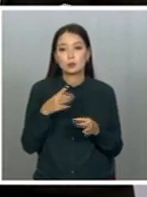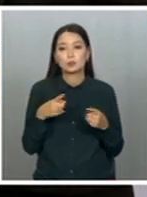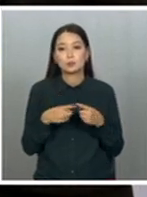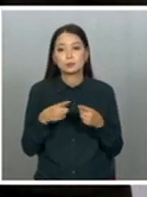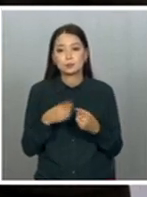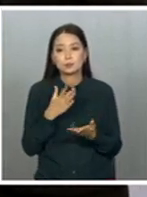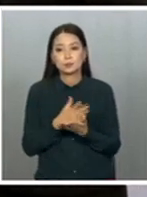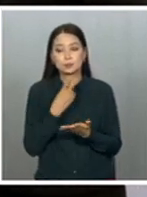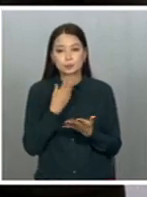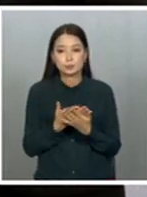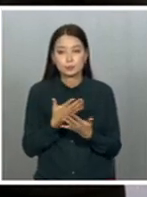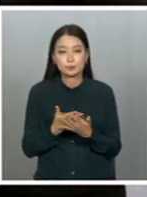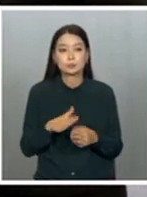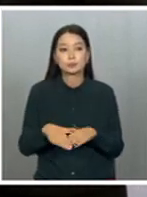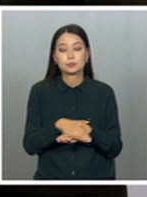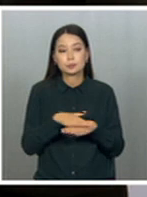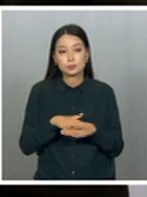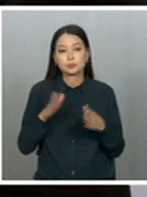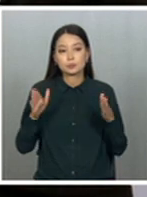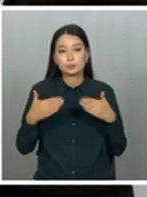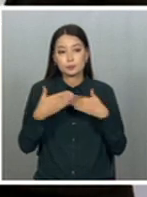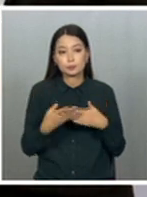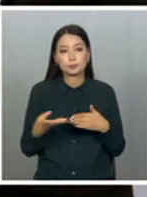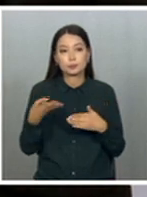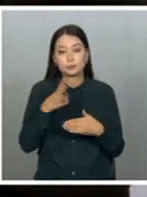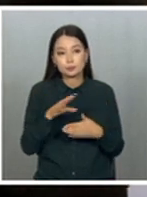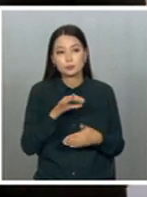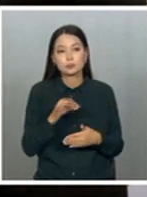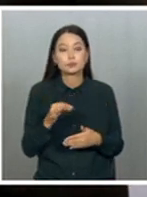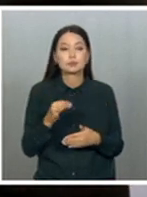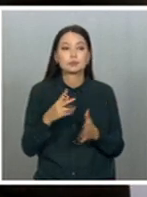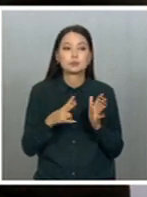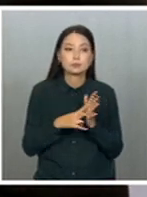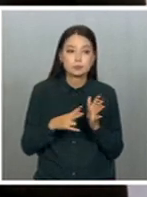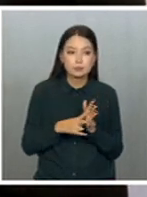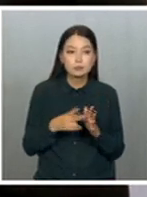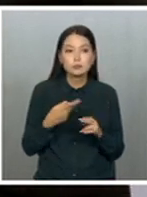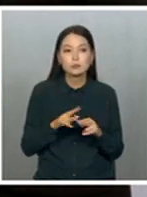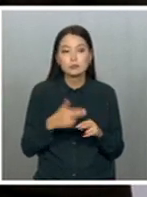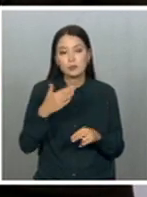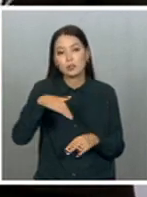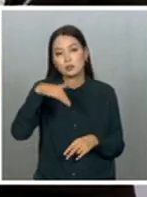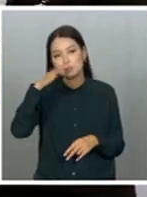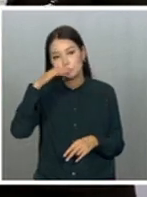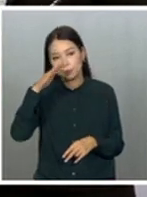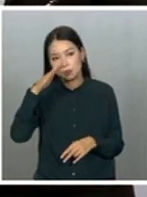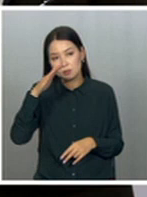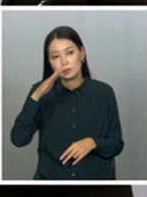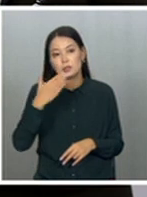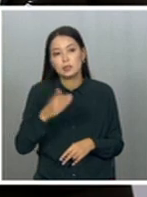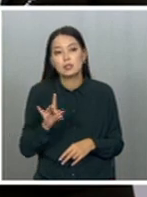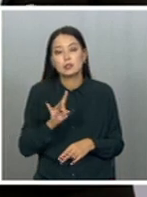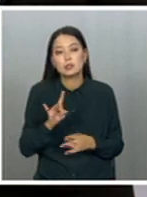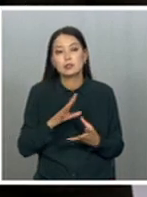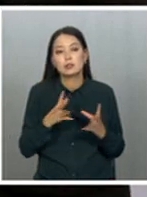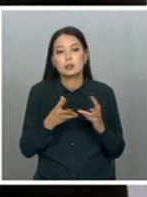берілген. Табанының қабырғалары 4 және 8. Демек, жоғарғы табанындағы шаршының